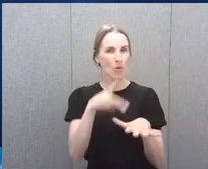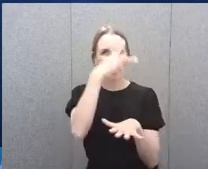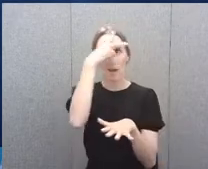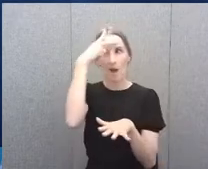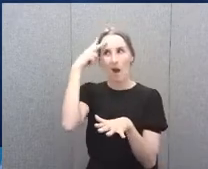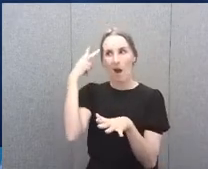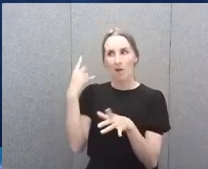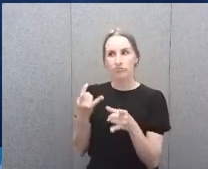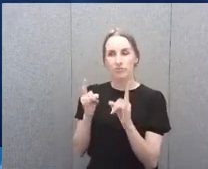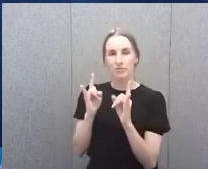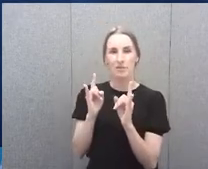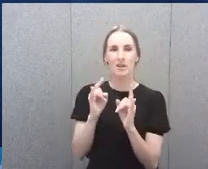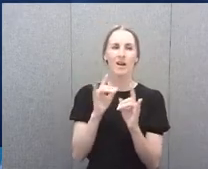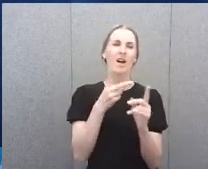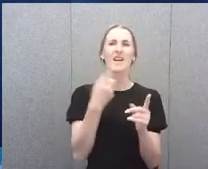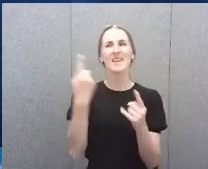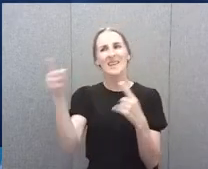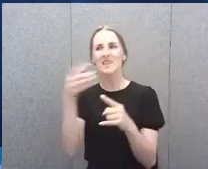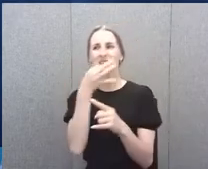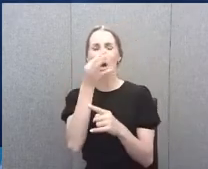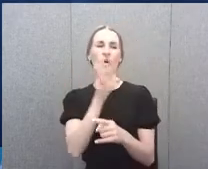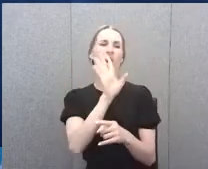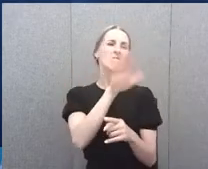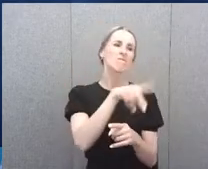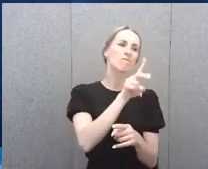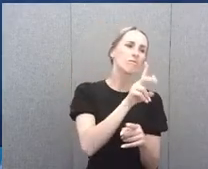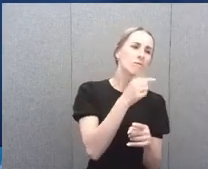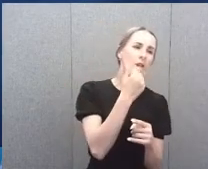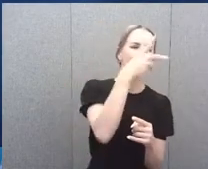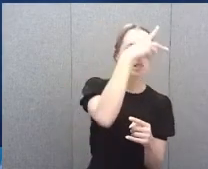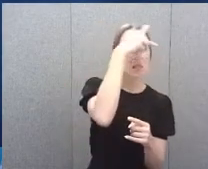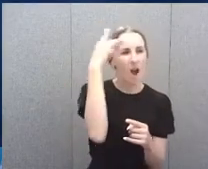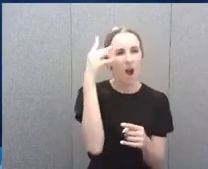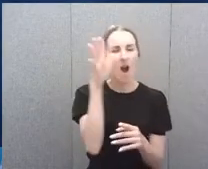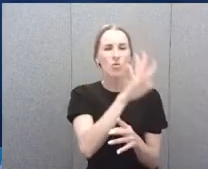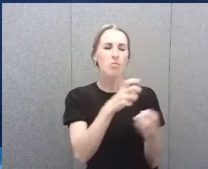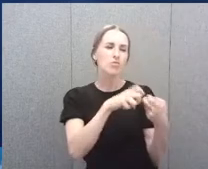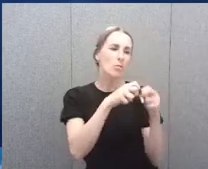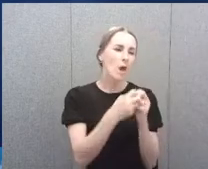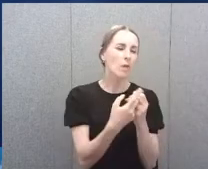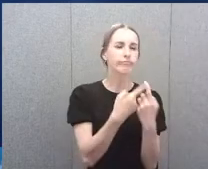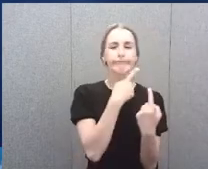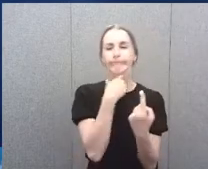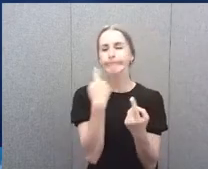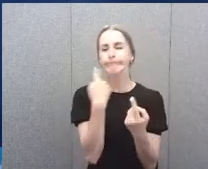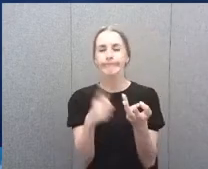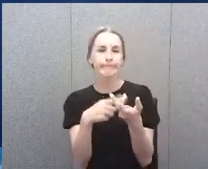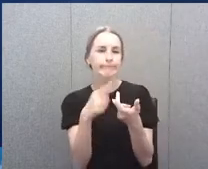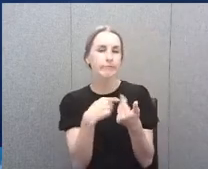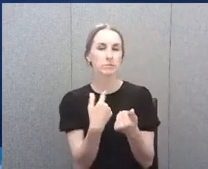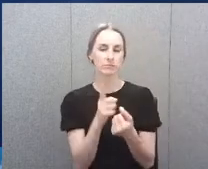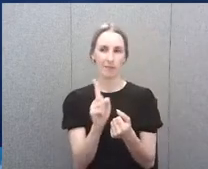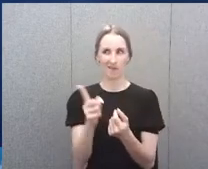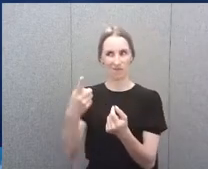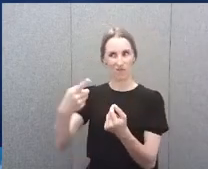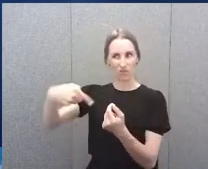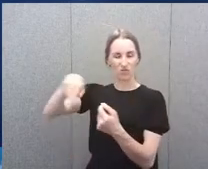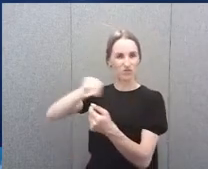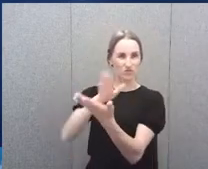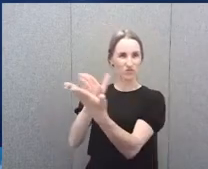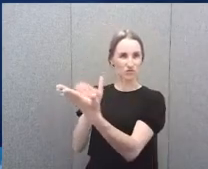Как хорошо родиться в Литве, хотя многие говорят, что здесь, в Литве, какие-то огромные проблемы. Ну да, проблемы есть